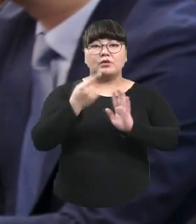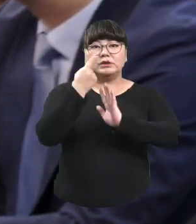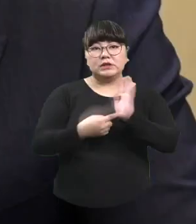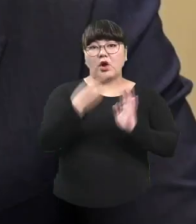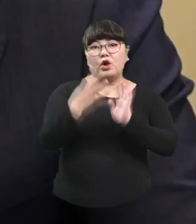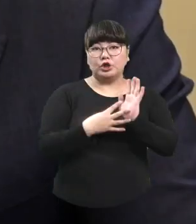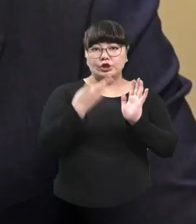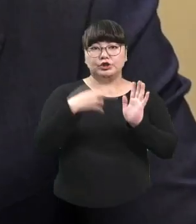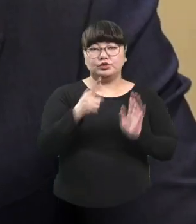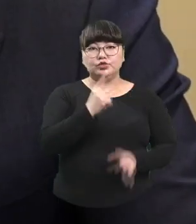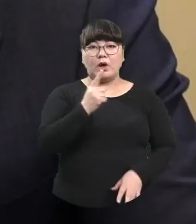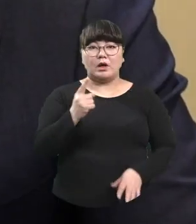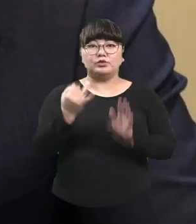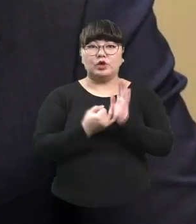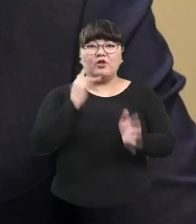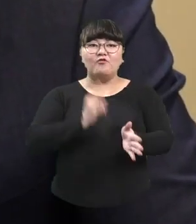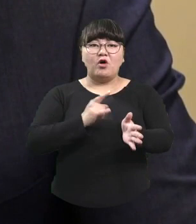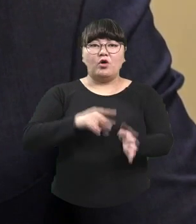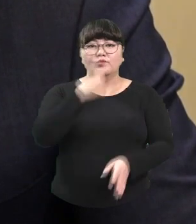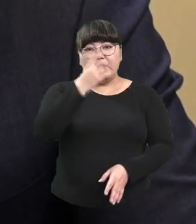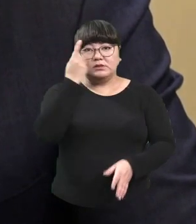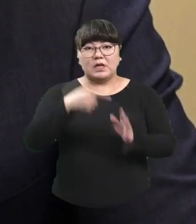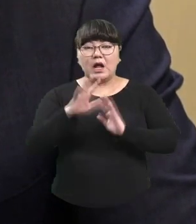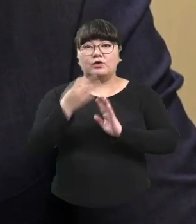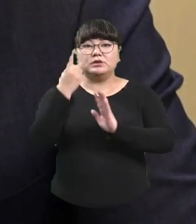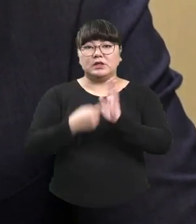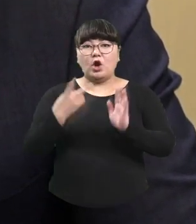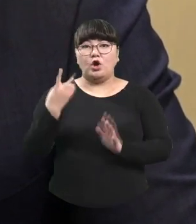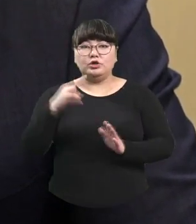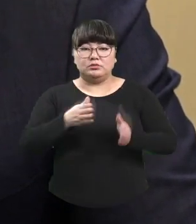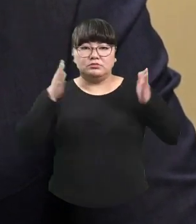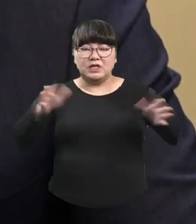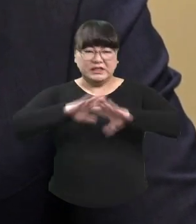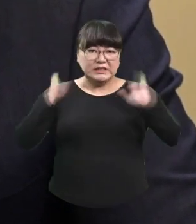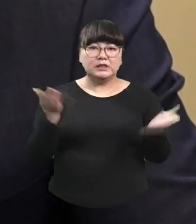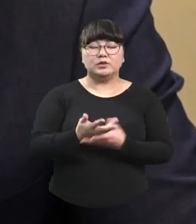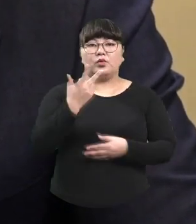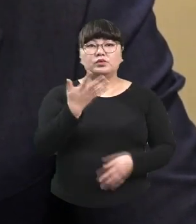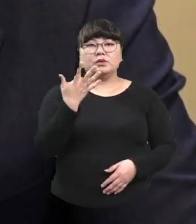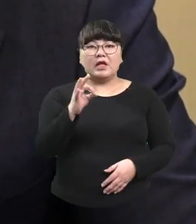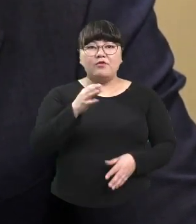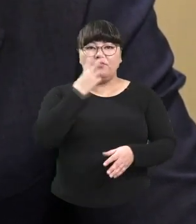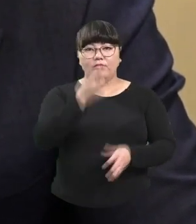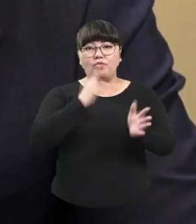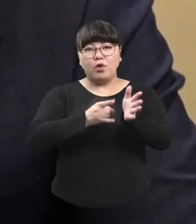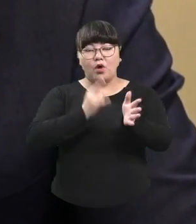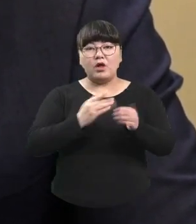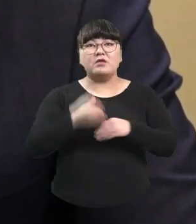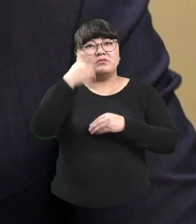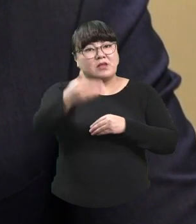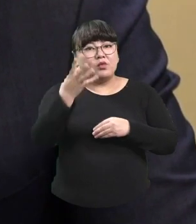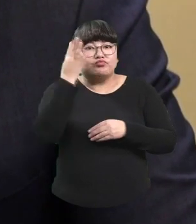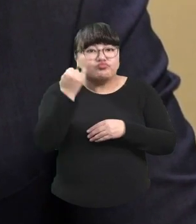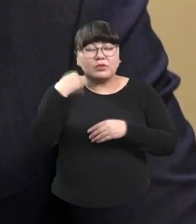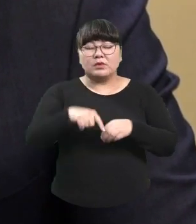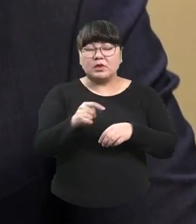Ингэснээр 11-р сарын 29-нд 117 вагон төвш 12-р сарын 2-ны хүртэл нийтдээ 350 вагон цаашлаад